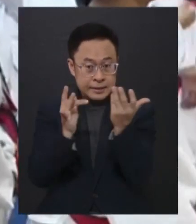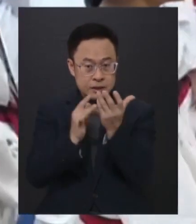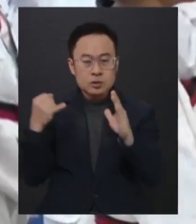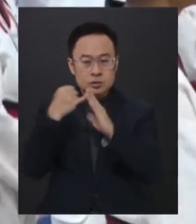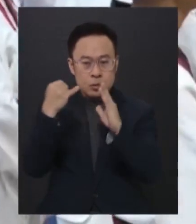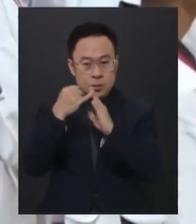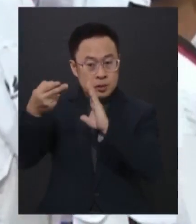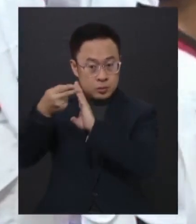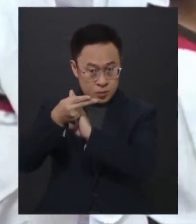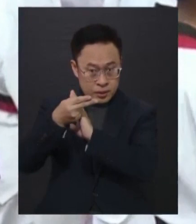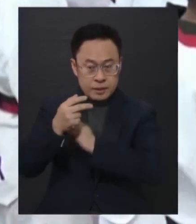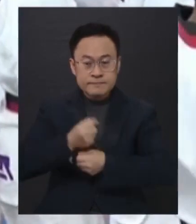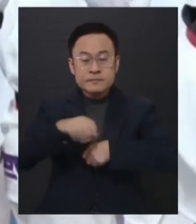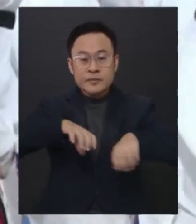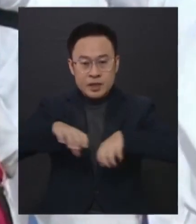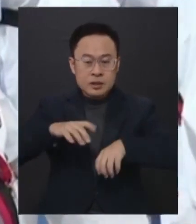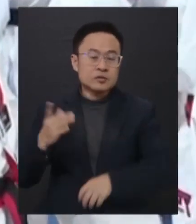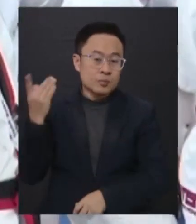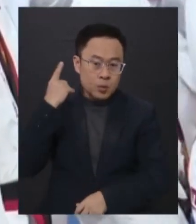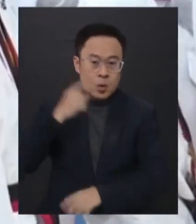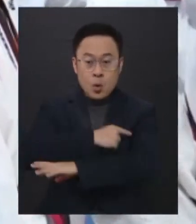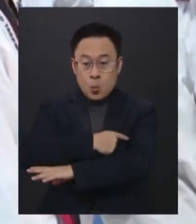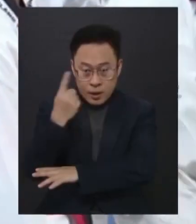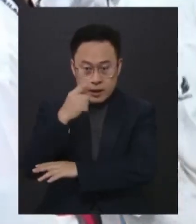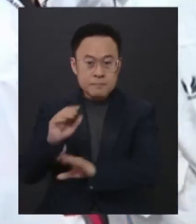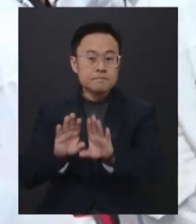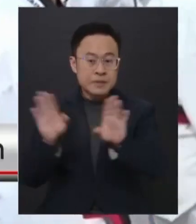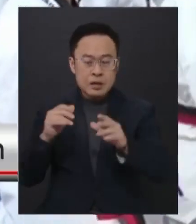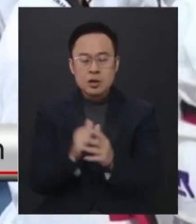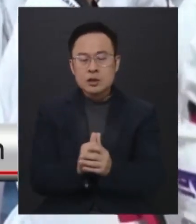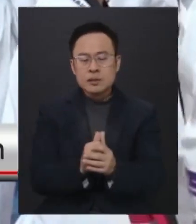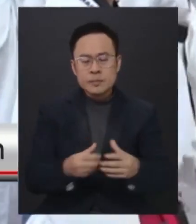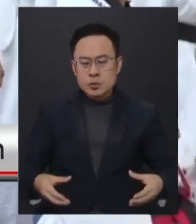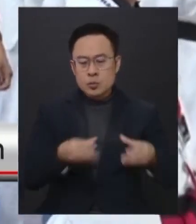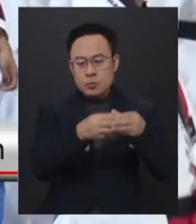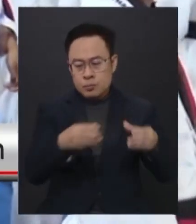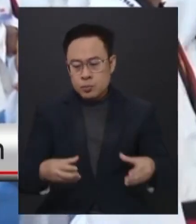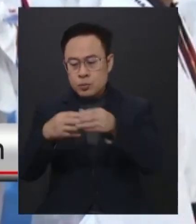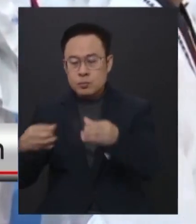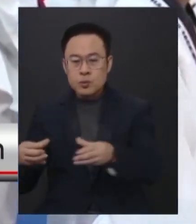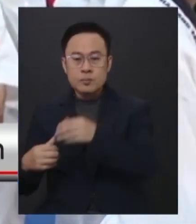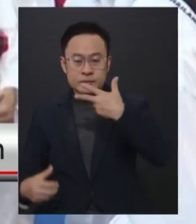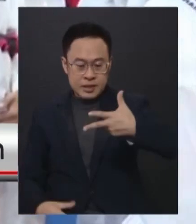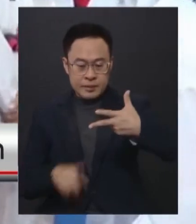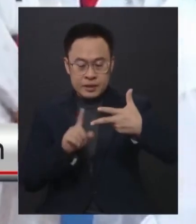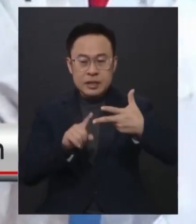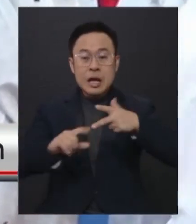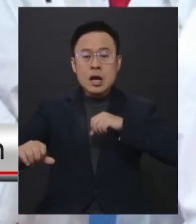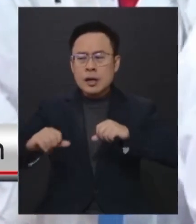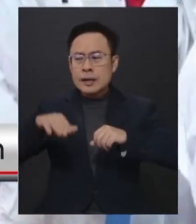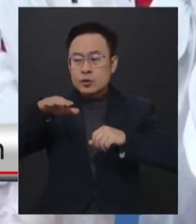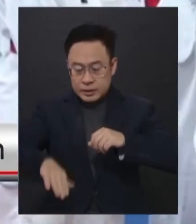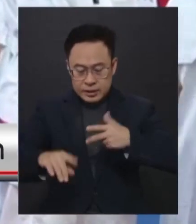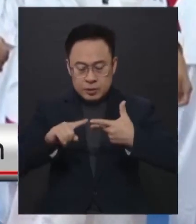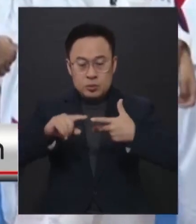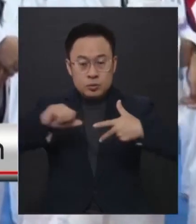ค่ะซึ่งเมื่อวันที่ผ่านมาก็เป็นการแข่งขันในวันแรกซึ่งมีการชิงชัยกัน3รุ่นด้วยกันนั่นก็คือรุ่นยุวชนรุ่นเยาวชนแล้วก็รุ่